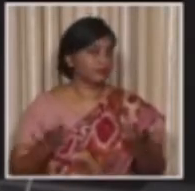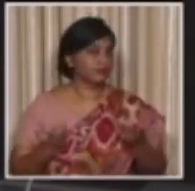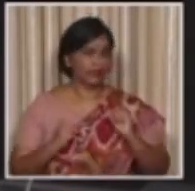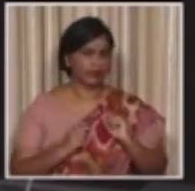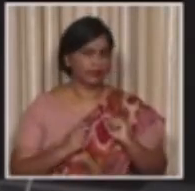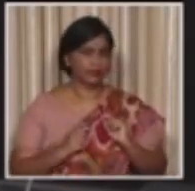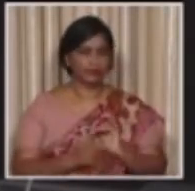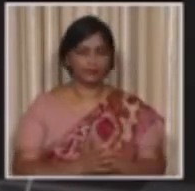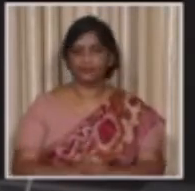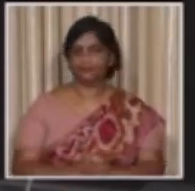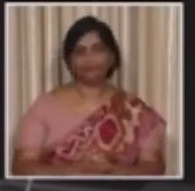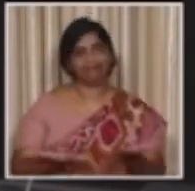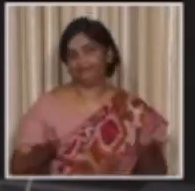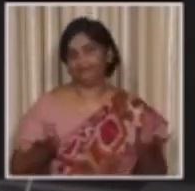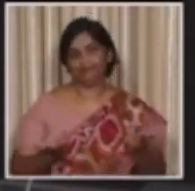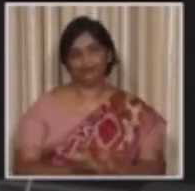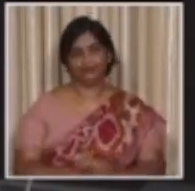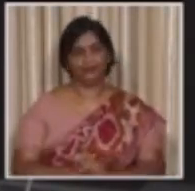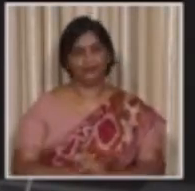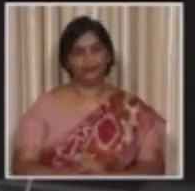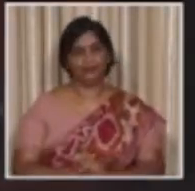Amand, Meta.